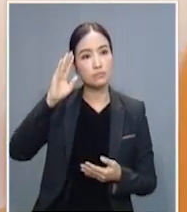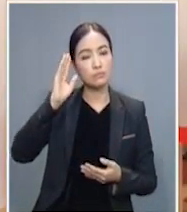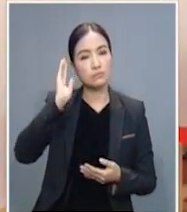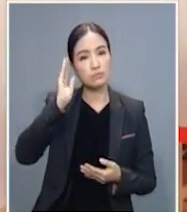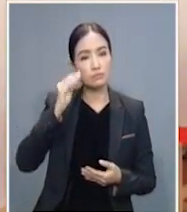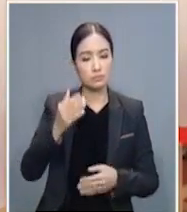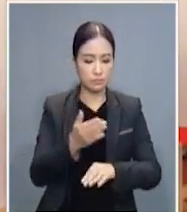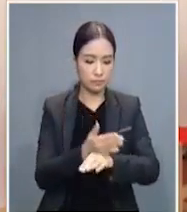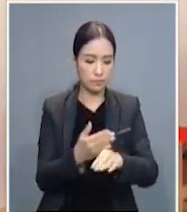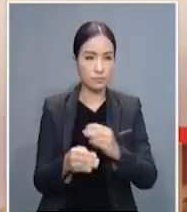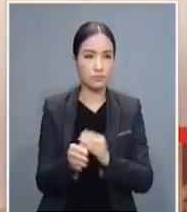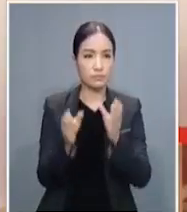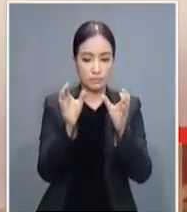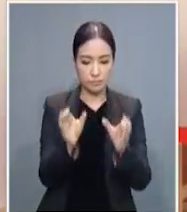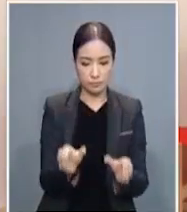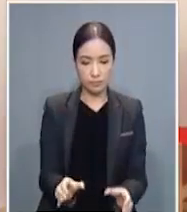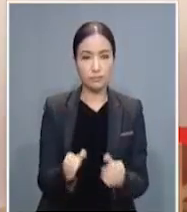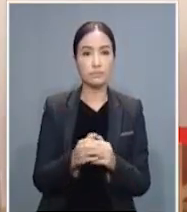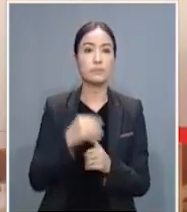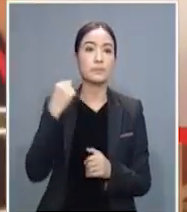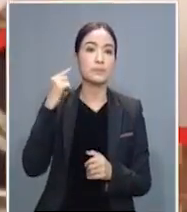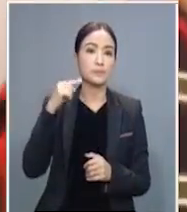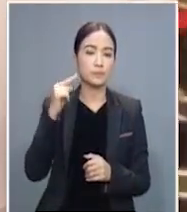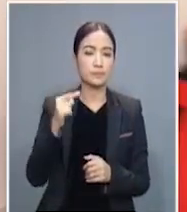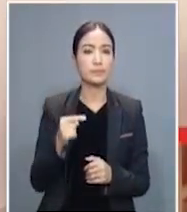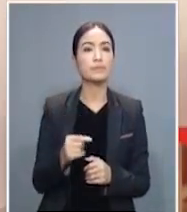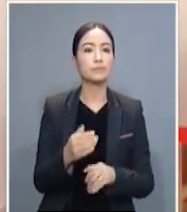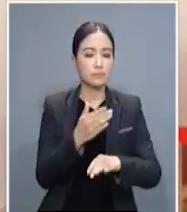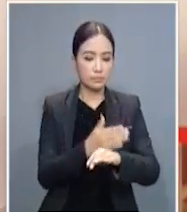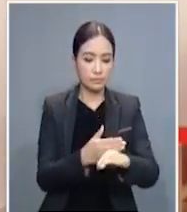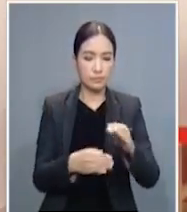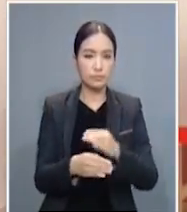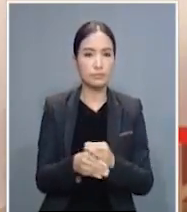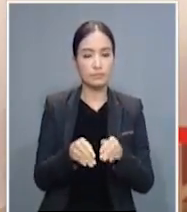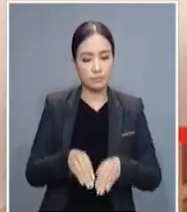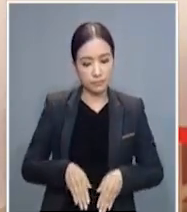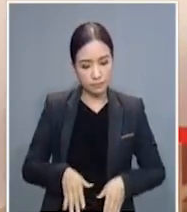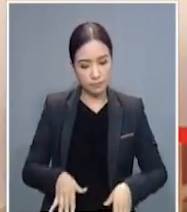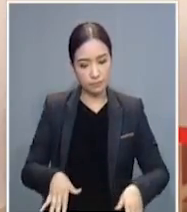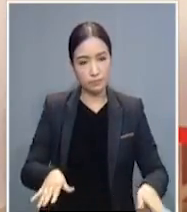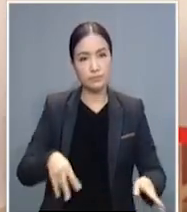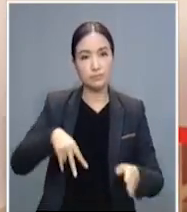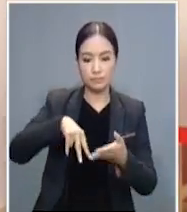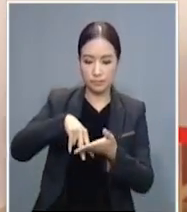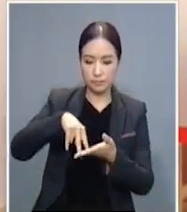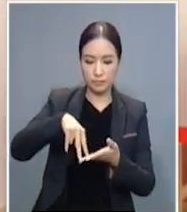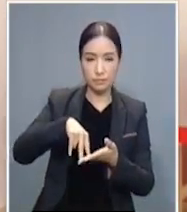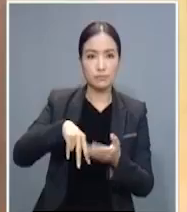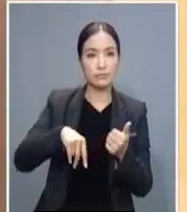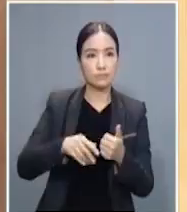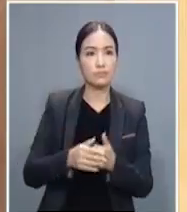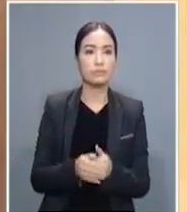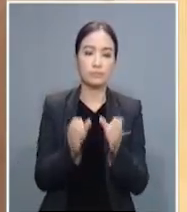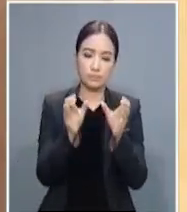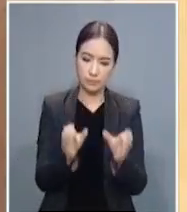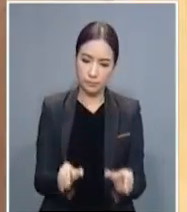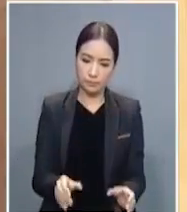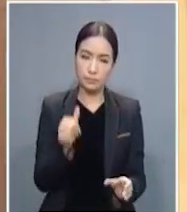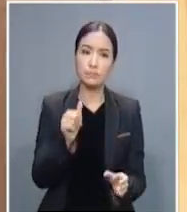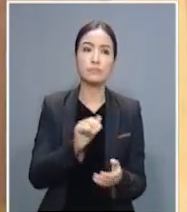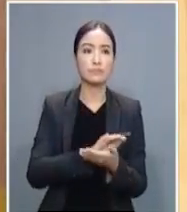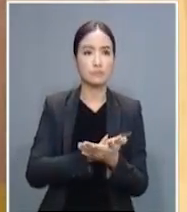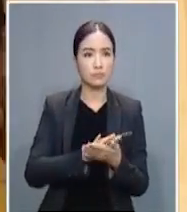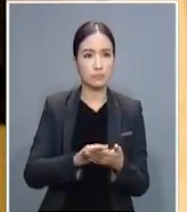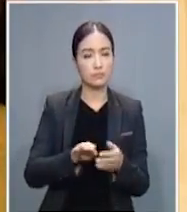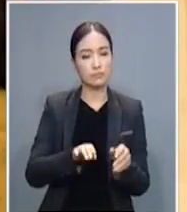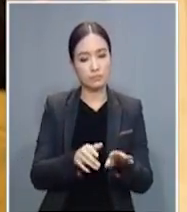มเสื้อมีแขนกางเกงขายาวสุภาพสตรีสวมเสื้อมีแขนสวมกระโปรงยาวคลุมเข่าหรือว่ากางเกงยาวทรงสุภาพสวมรองเท้า